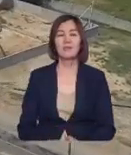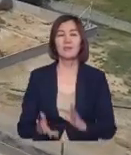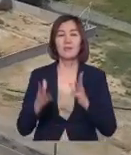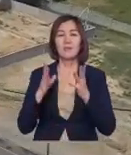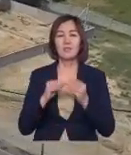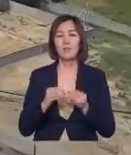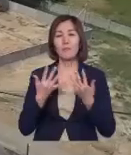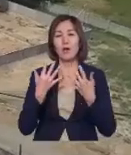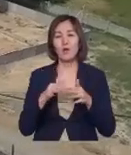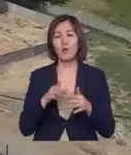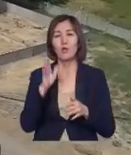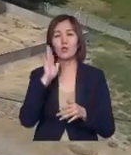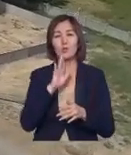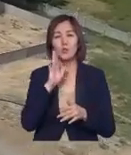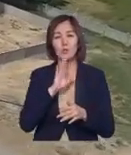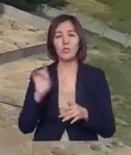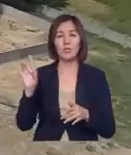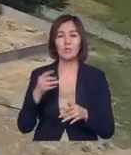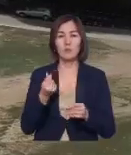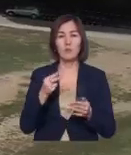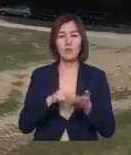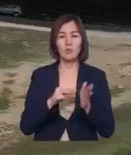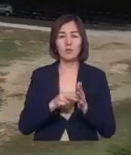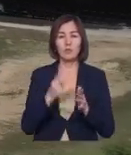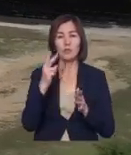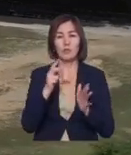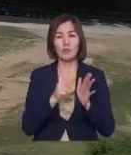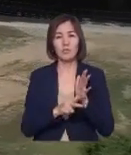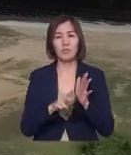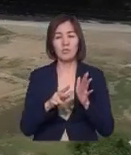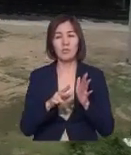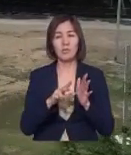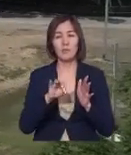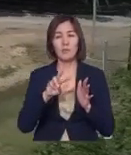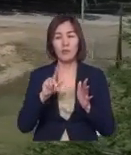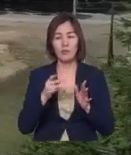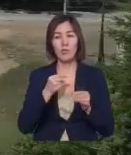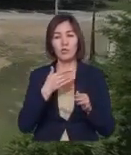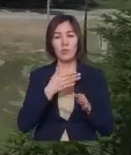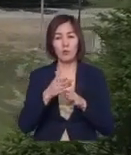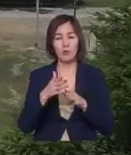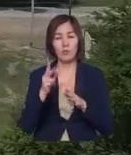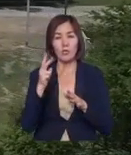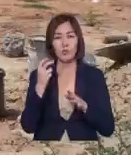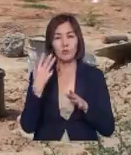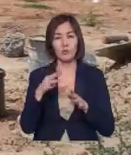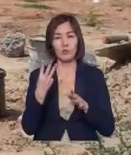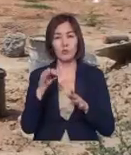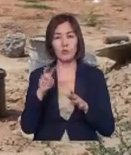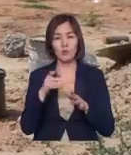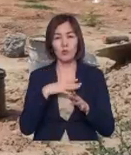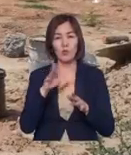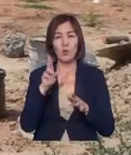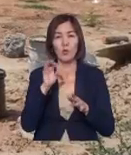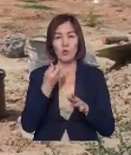Сарыбұлақ ауылына тіршілік нәрін тарту үшін республикалық бюджеттен 286 миллион теңге бөлінген. Соның 233 миллион теңгесін